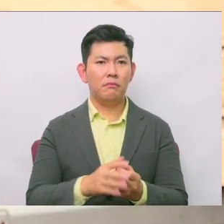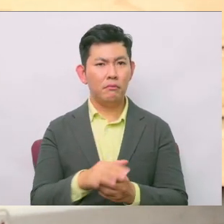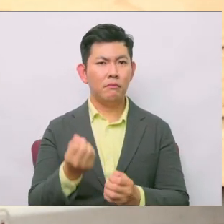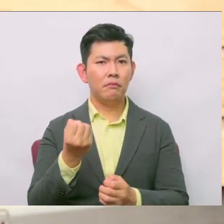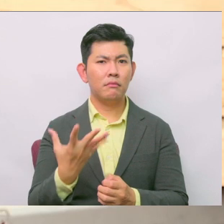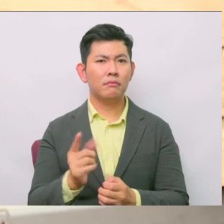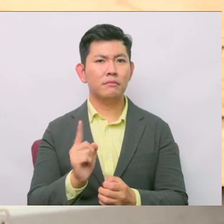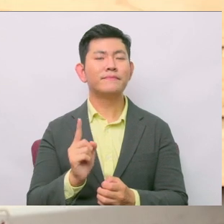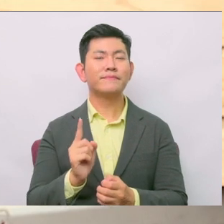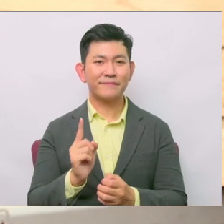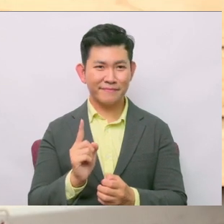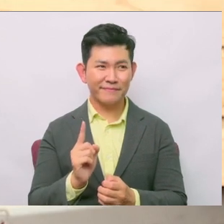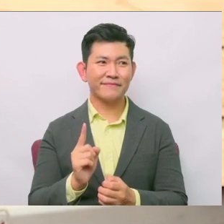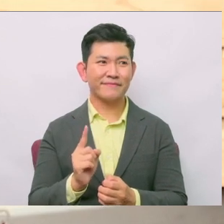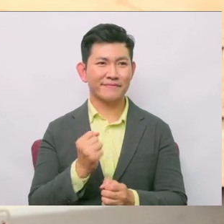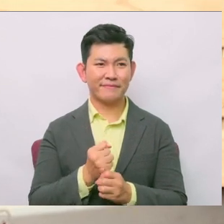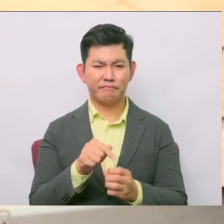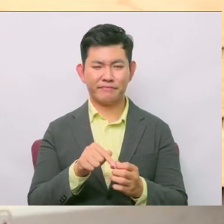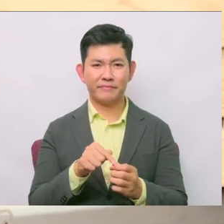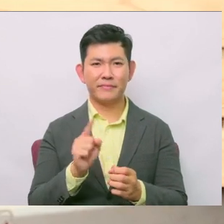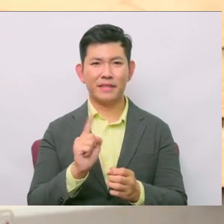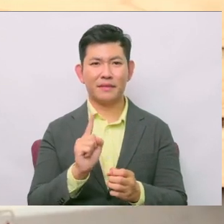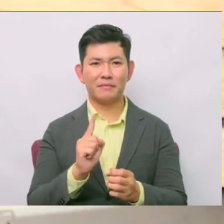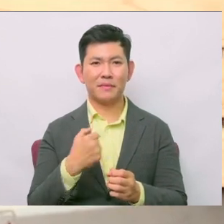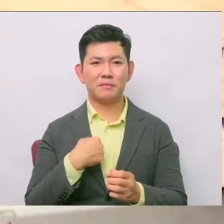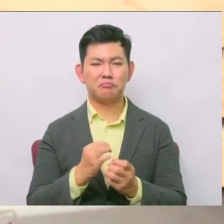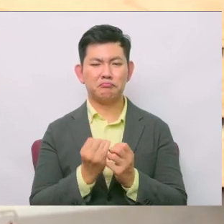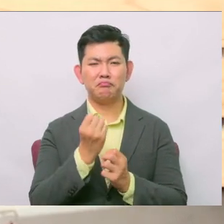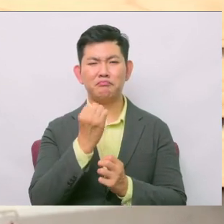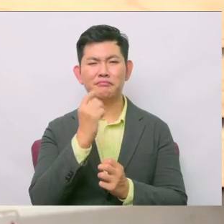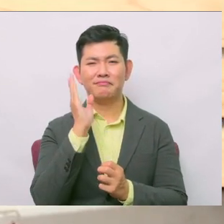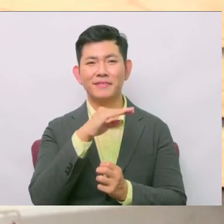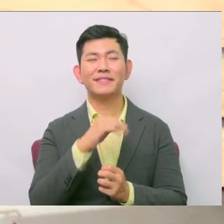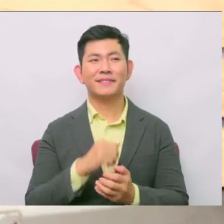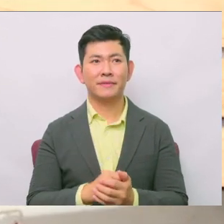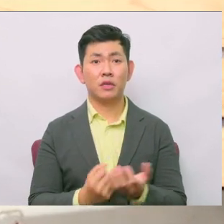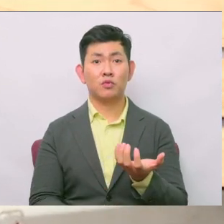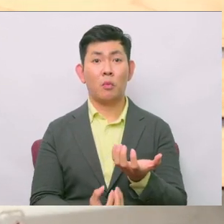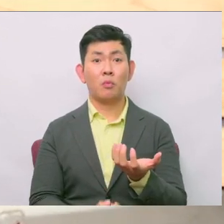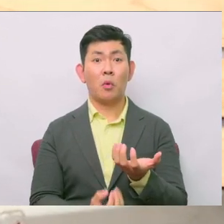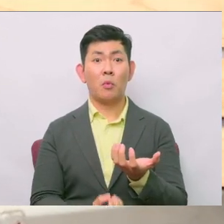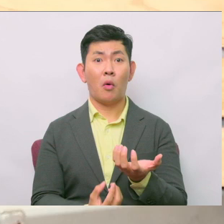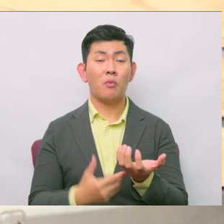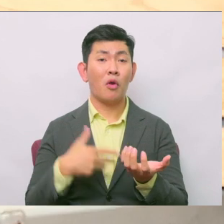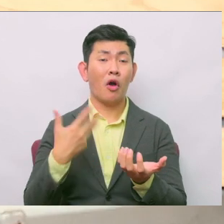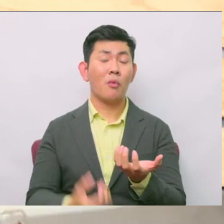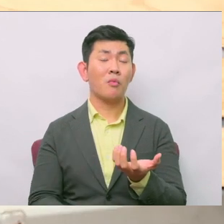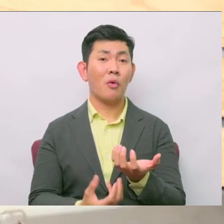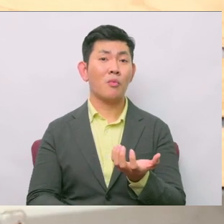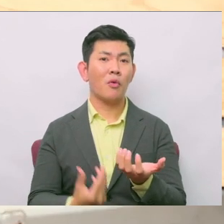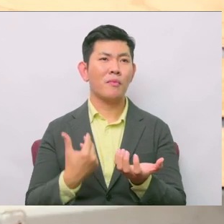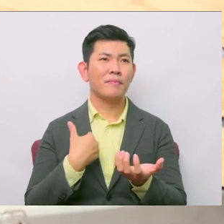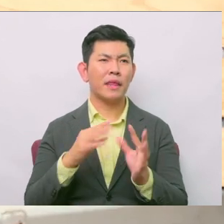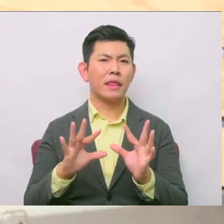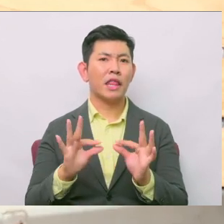จจะทำให้สมุนไพรบูดได้เนาะคุณแม่เนาะ ใช่ค่ะแล้วก็ตอนที่เรานึ่งอะค่ะมันจะพอมาประคบมาค่ะมันจะมีความเหนียวความ